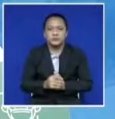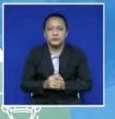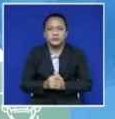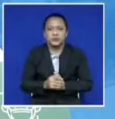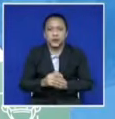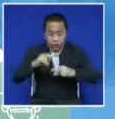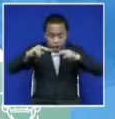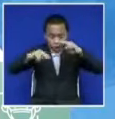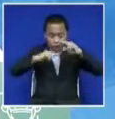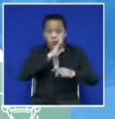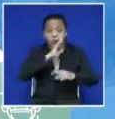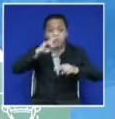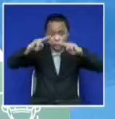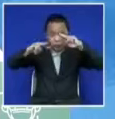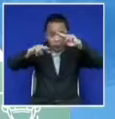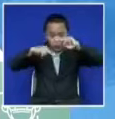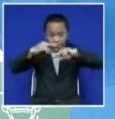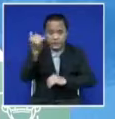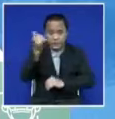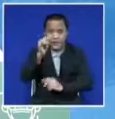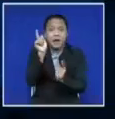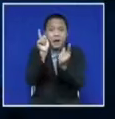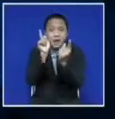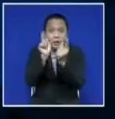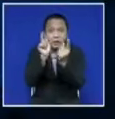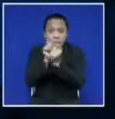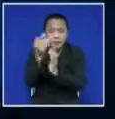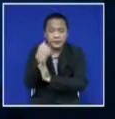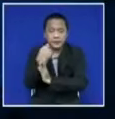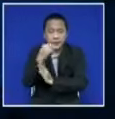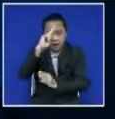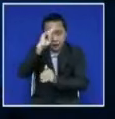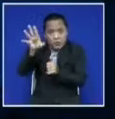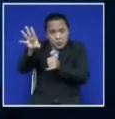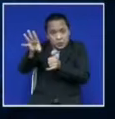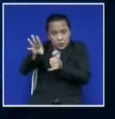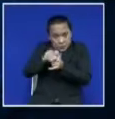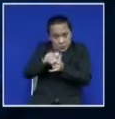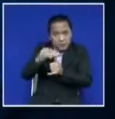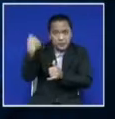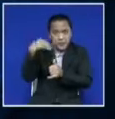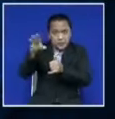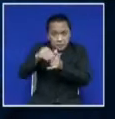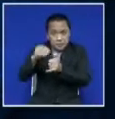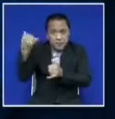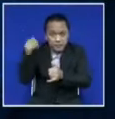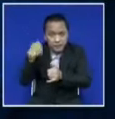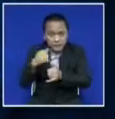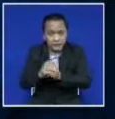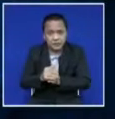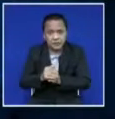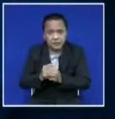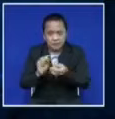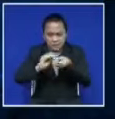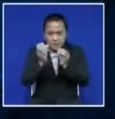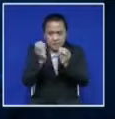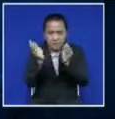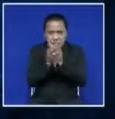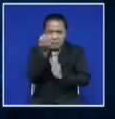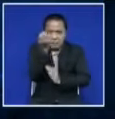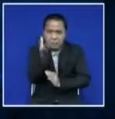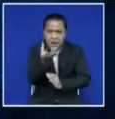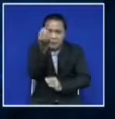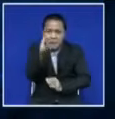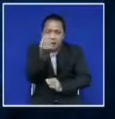ผลที่การตรวจแล้วนะครับจะพบว่ายังมีการระบาดหรือว่าติดเชื้อนะครับค่อนข้างตัวเลขค่อนข้างสูงหรือรุน